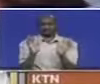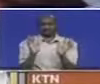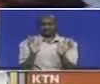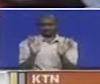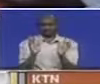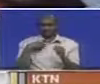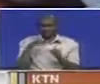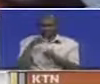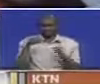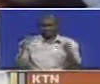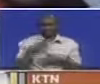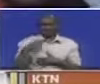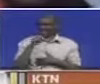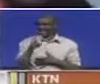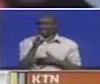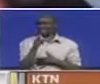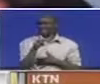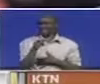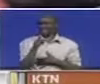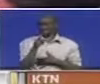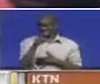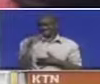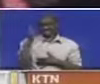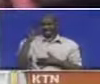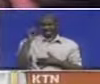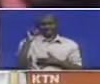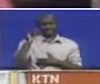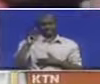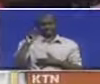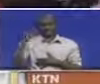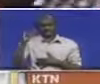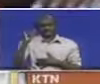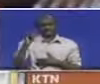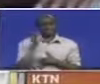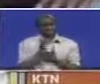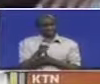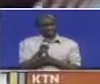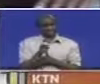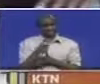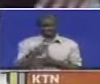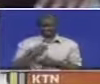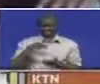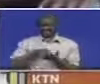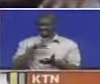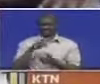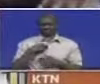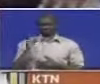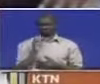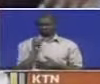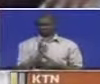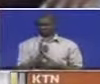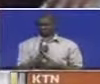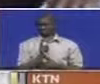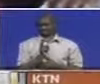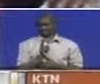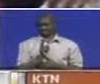wengine mzee mwingine alikuwa hapo akasema huyu ndiye Kariuki. Akatoka hivyo, mimi nikabaki tu hapo, nimesimama tu hapo.